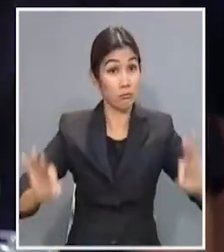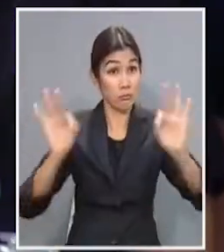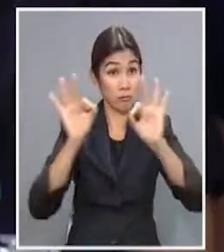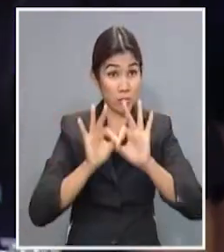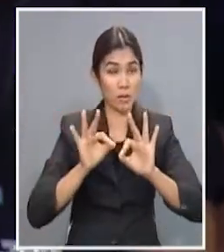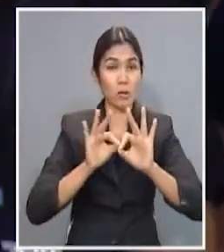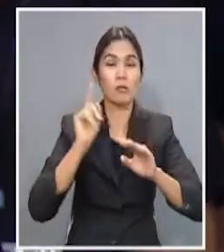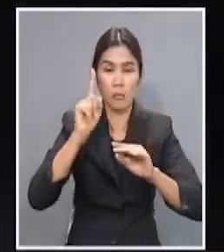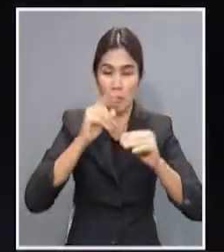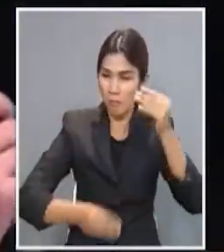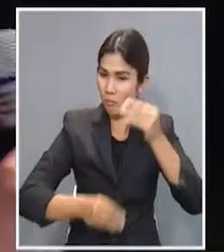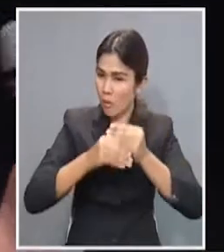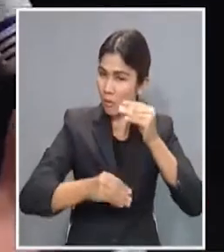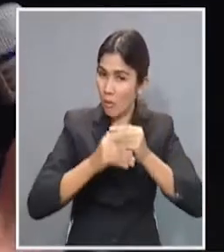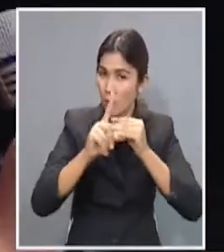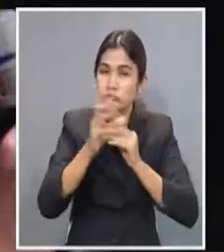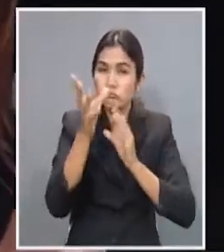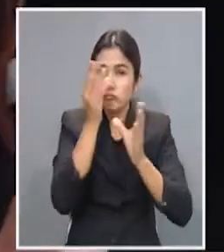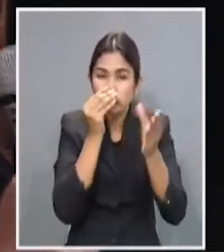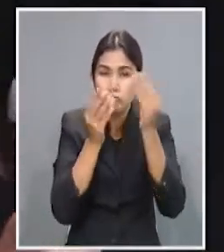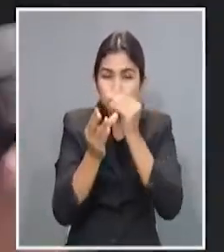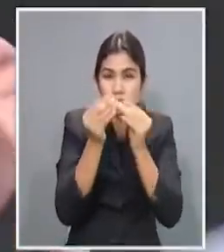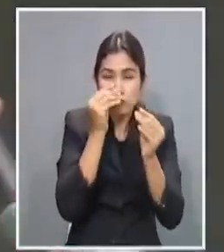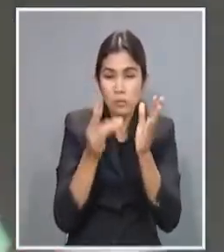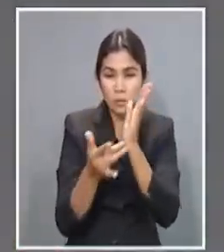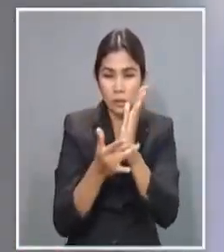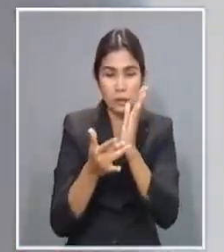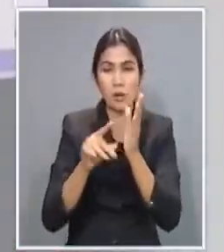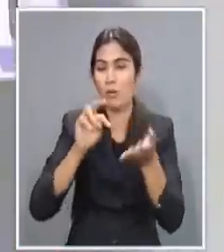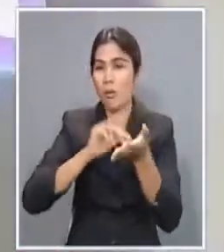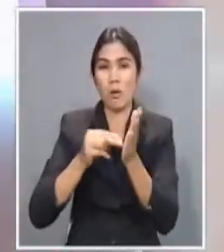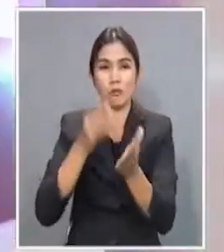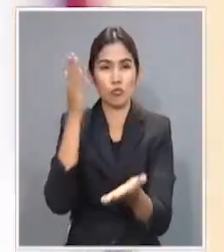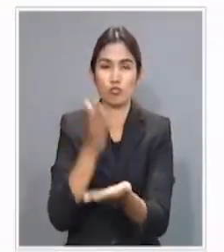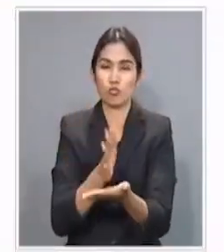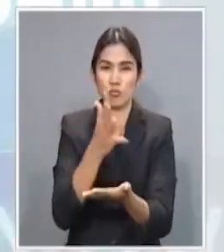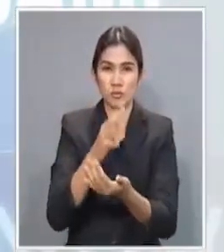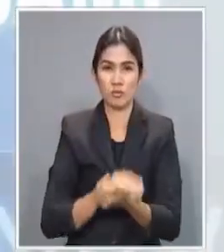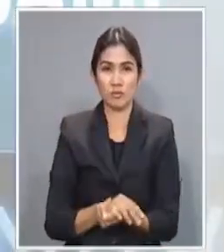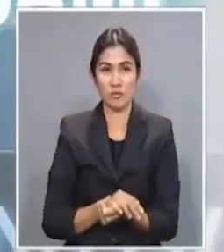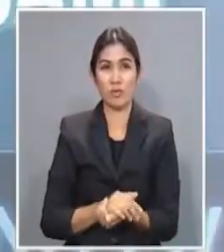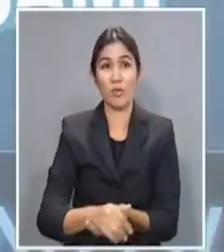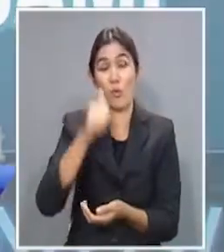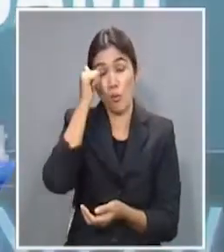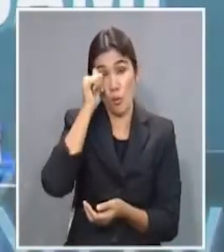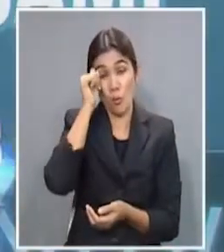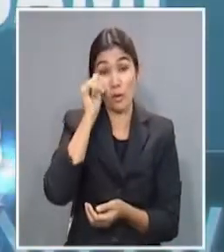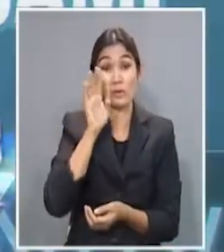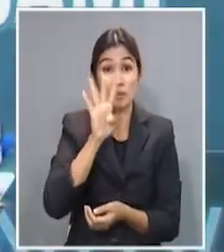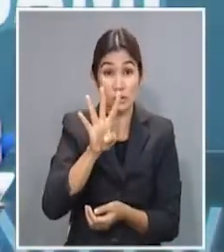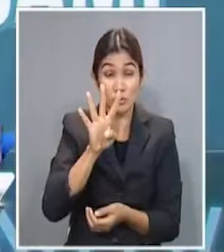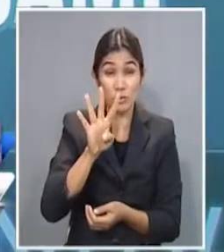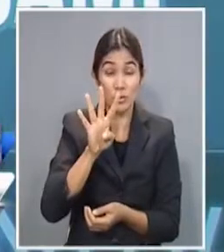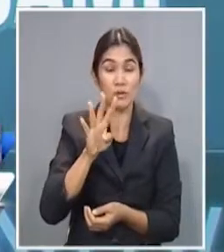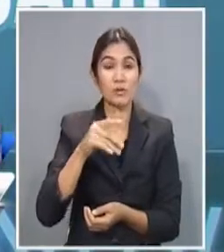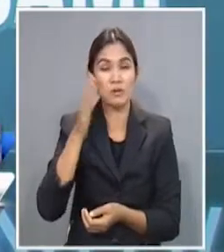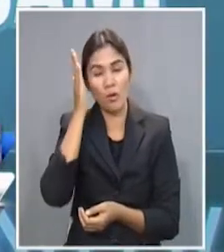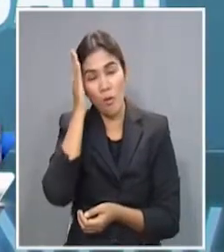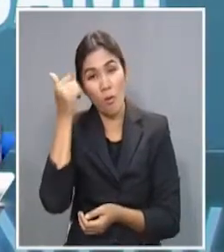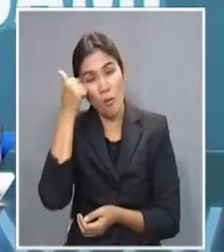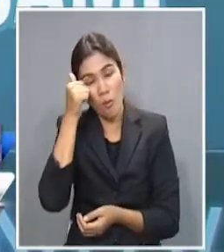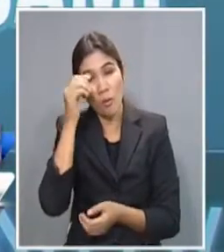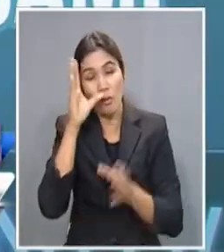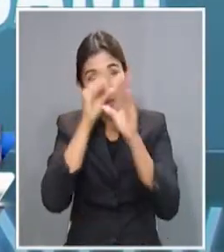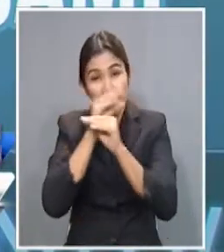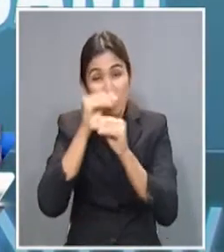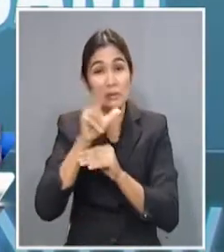องๆยังต้องเติมเต็มคือการเรียนรู้เทคโนโลยีอย่างไม่หยุดนิ่ง เป็นแค่4วัน3คืนสิ่งที่น้องได้เนี่ยมันเป็นแค่พื้นฐาน